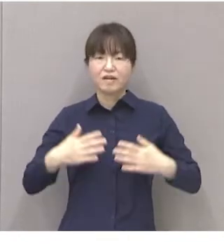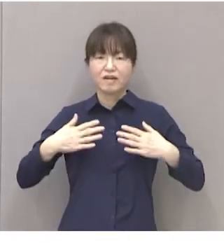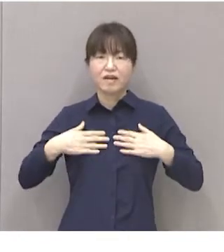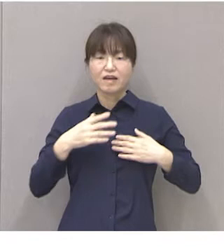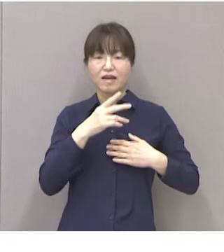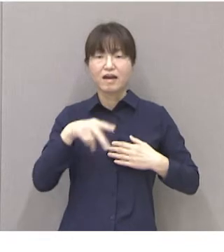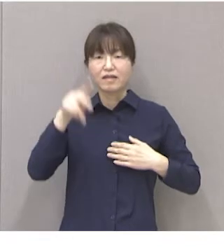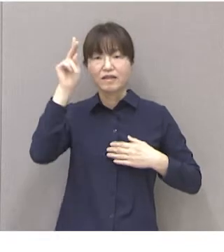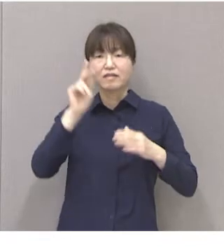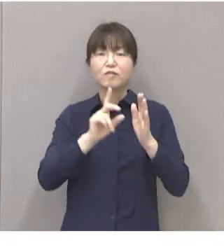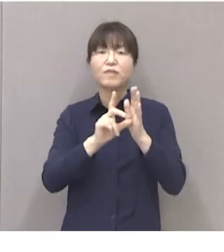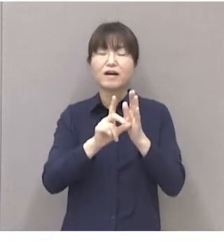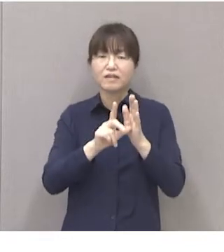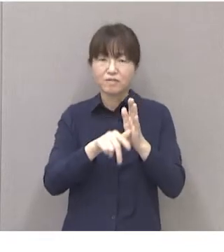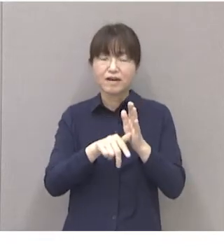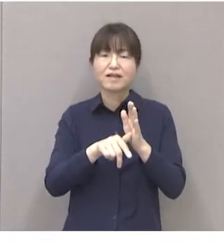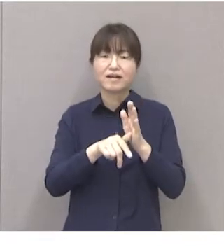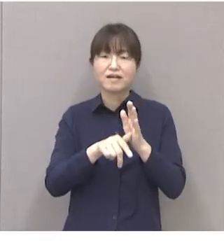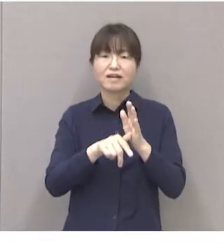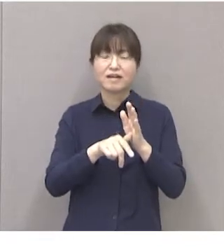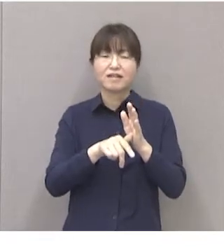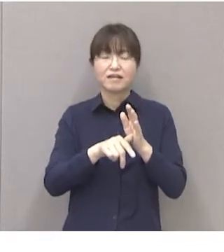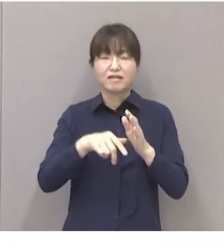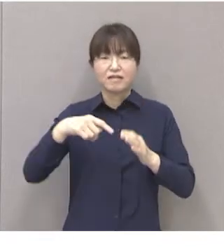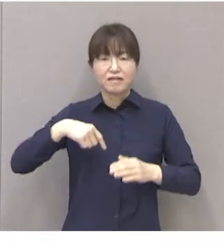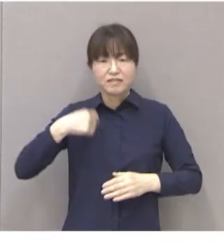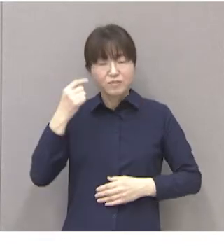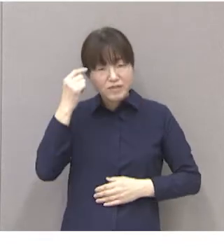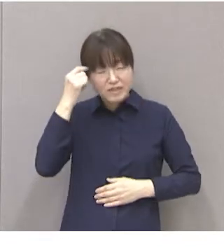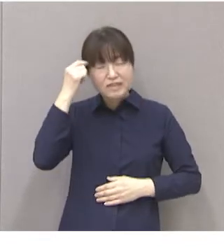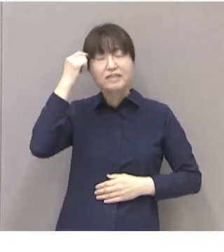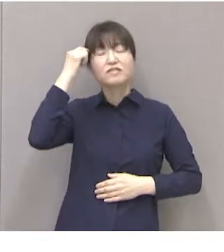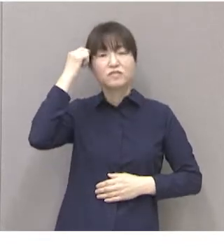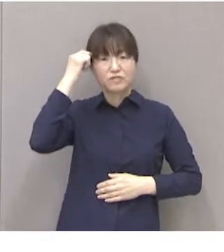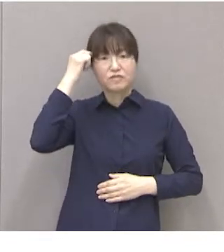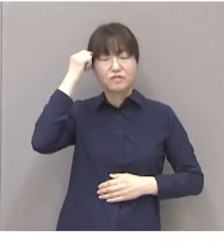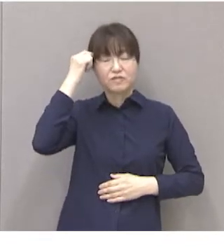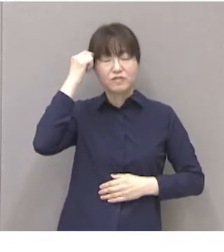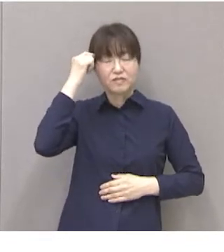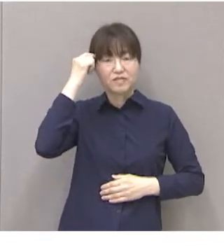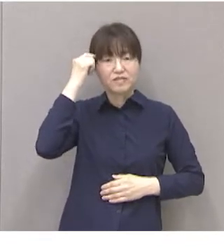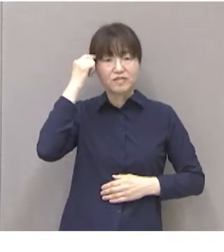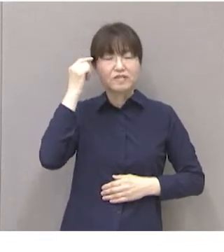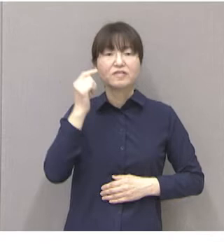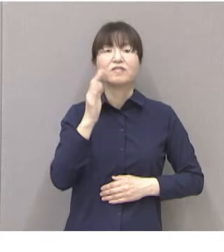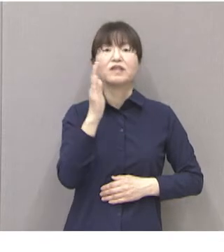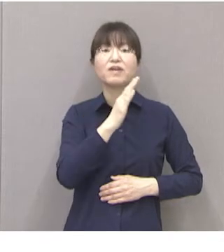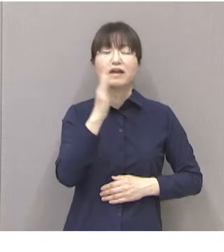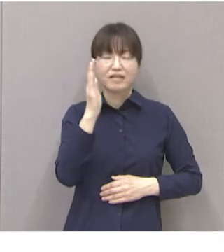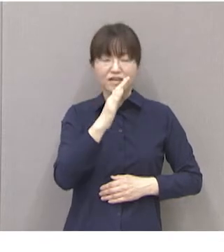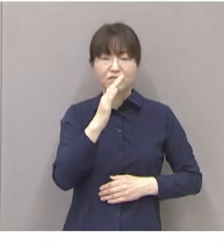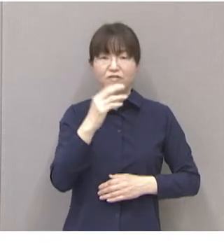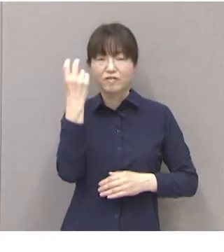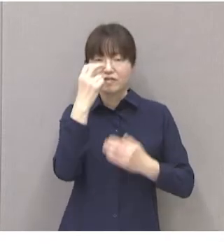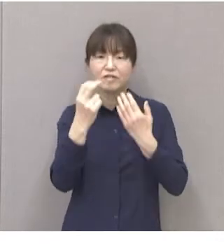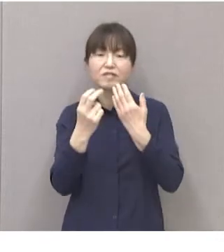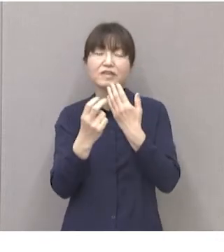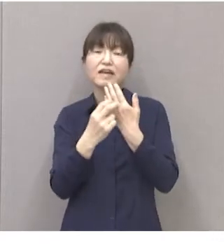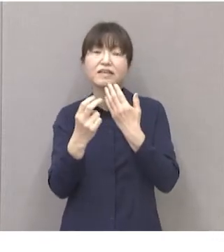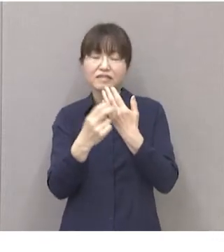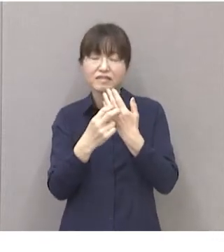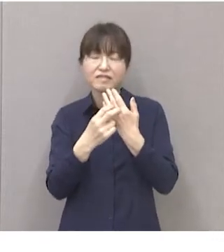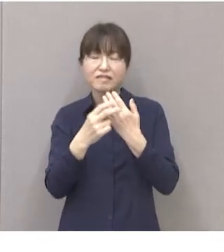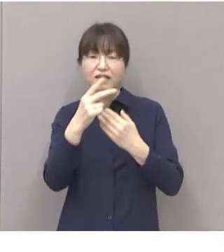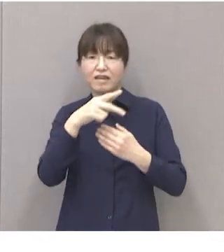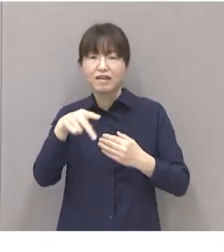もっともその儒学少女があって自信した場合よりも系新で受診したほうがですねあの